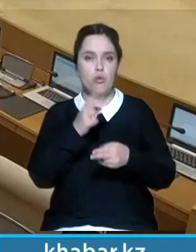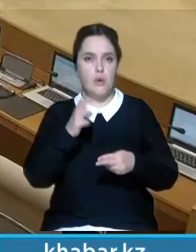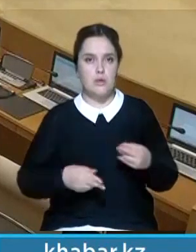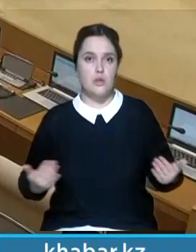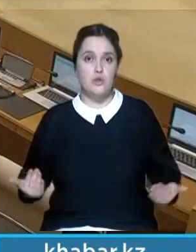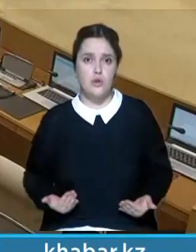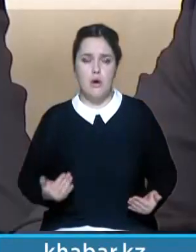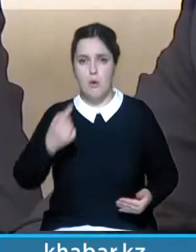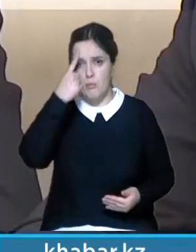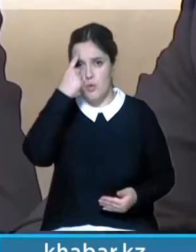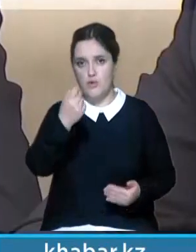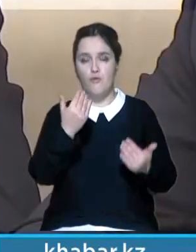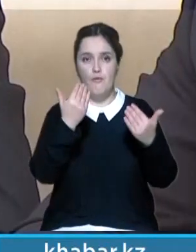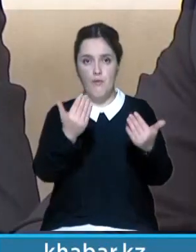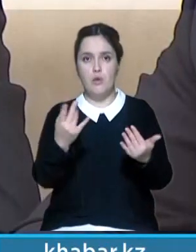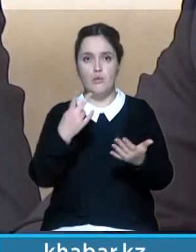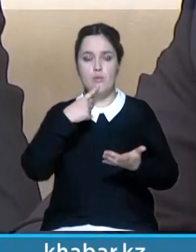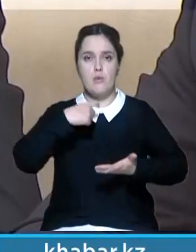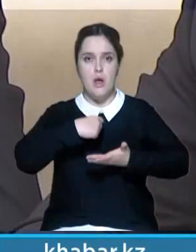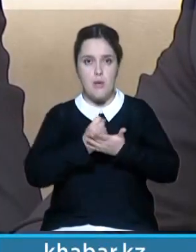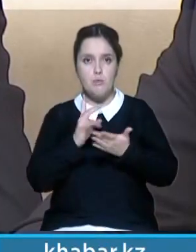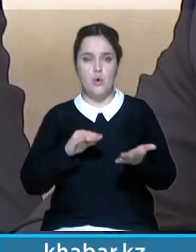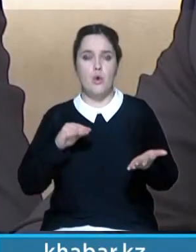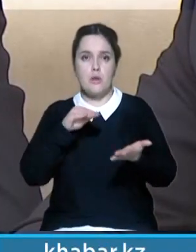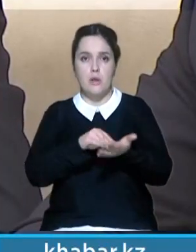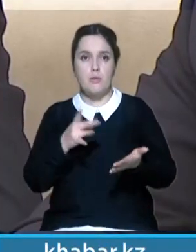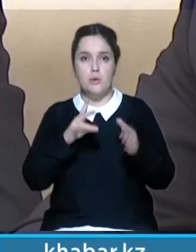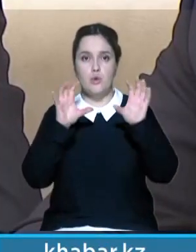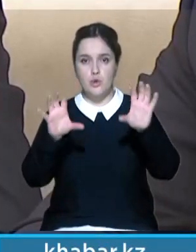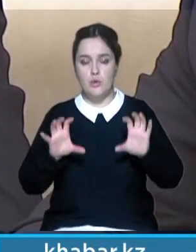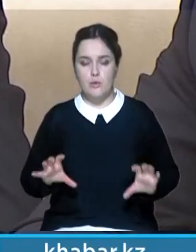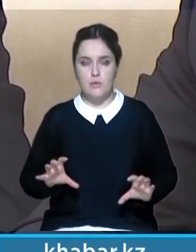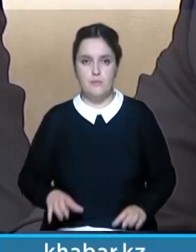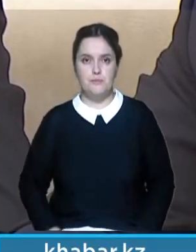Просим вас совместно с нами доработать вышесказанные предложения.